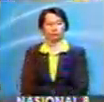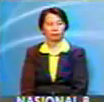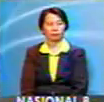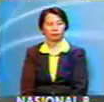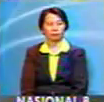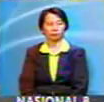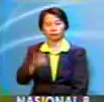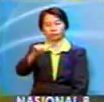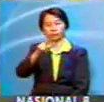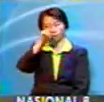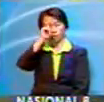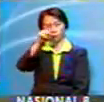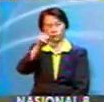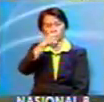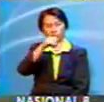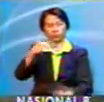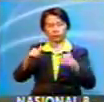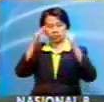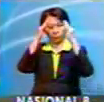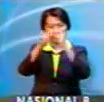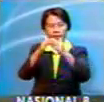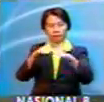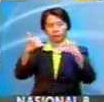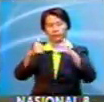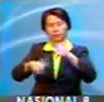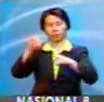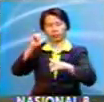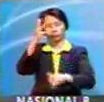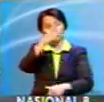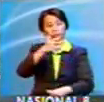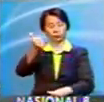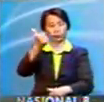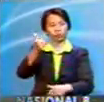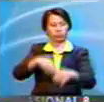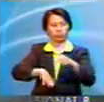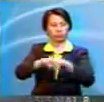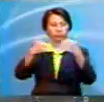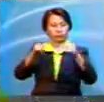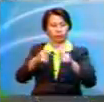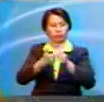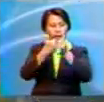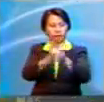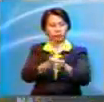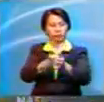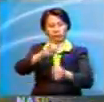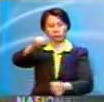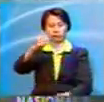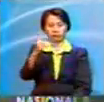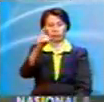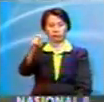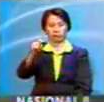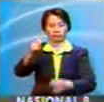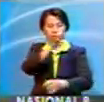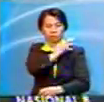dah memang boleh agak saya sebab permainan Pahang malam ni memang cantik lah. Pemain-pemainnya mengikut strategi yang